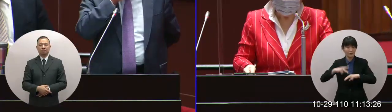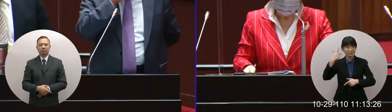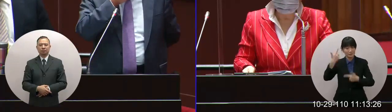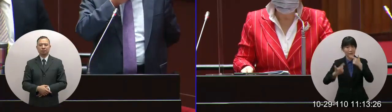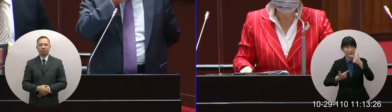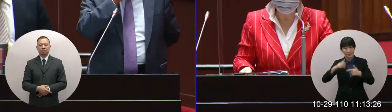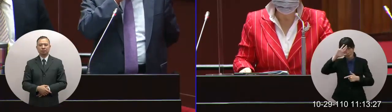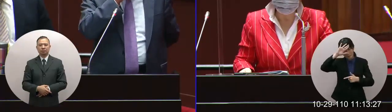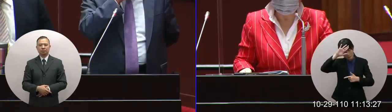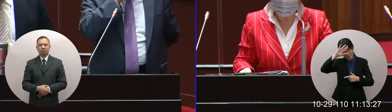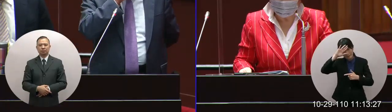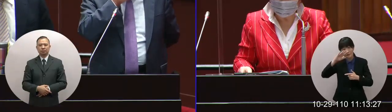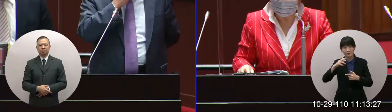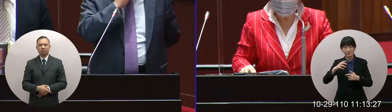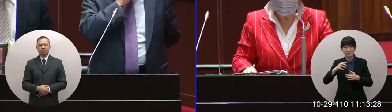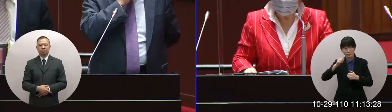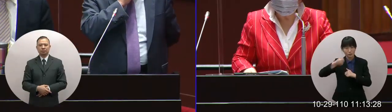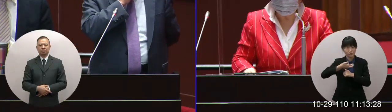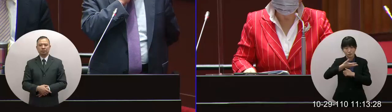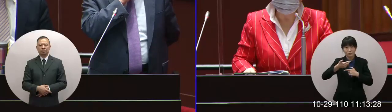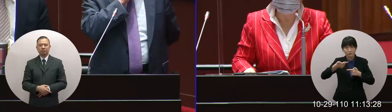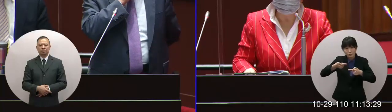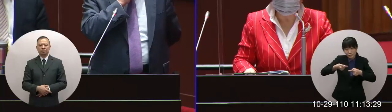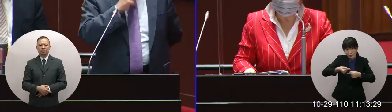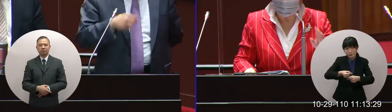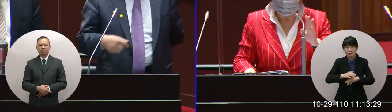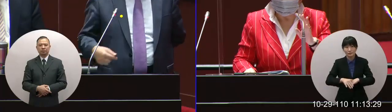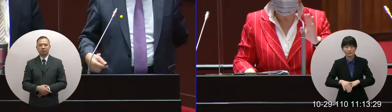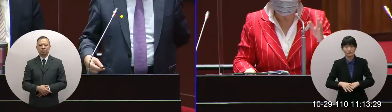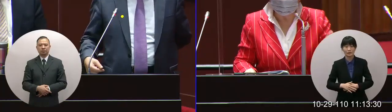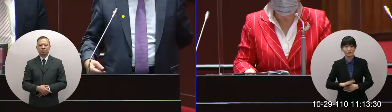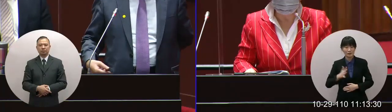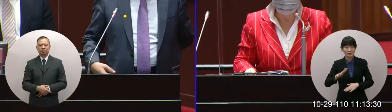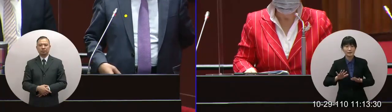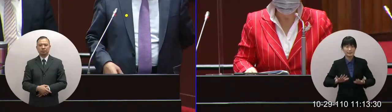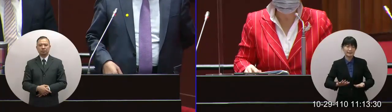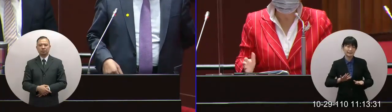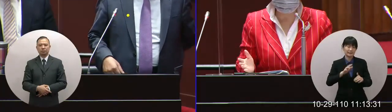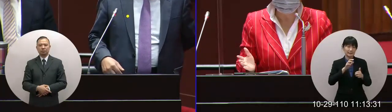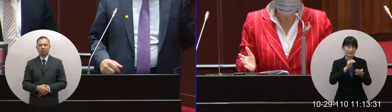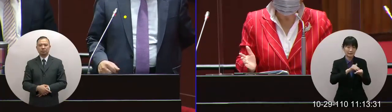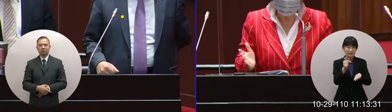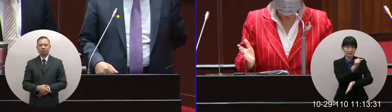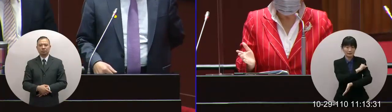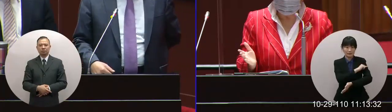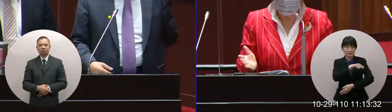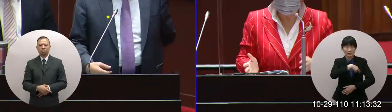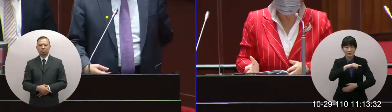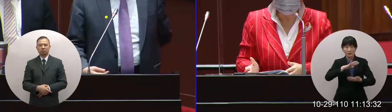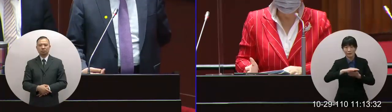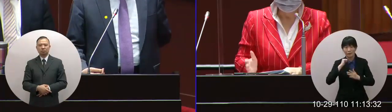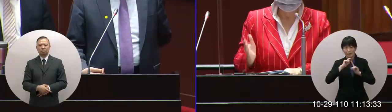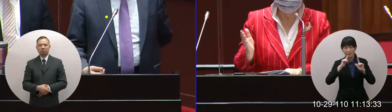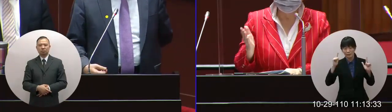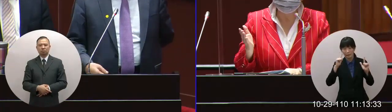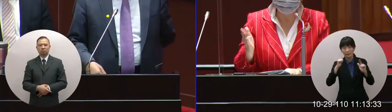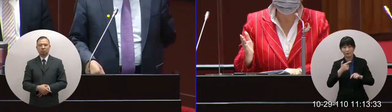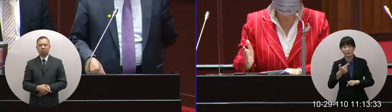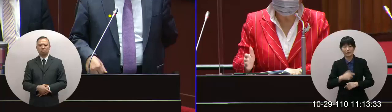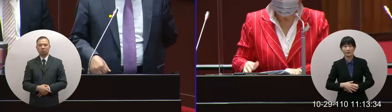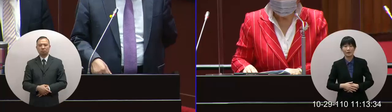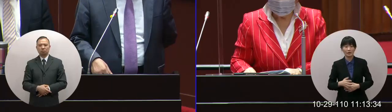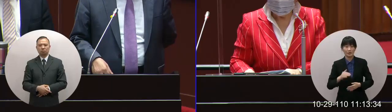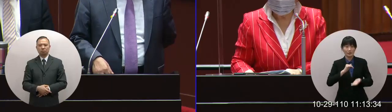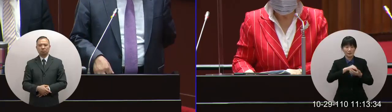过在病毒共存之后呢，轻重者对医疗体系的压力预期会增加，医疗体系营运的